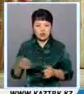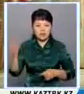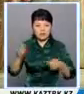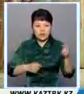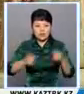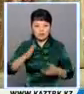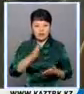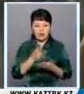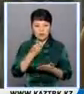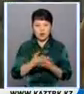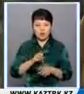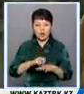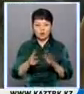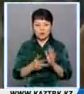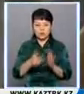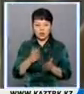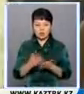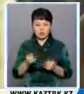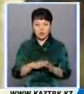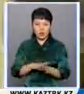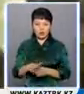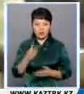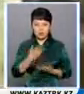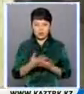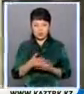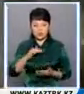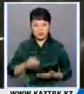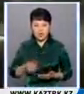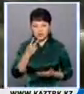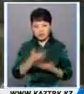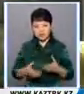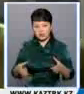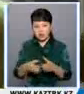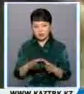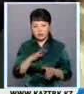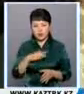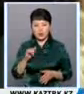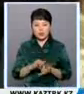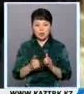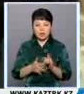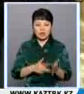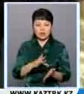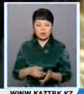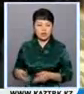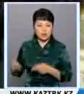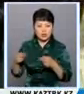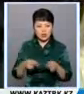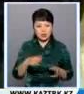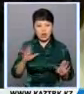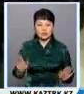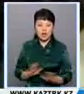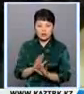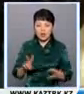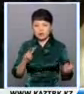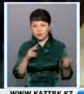аумағынан 18 өнер ұжымы мен бірнеше жеке орындаушылар жиналды. Тіпті бір өнер ұжымы Өскемен қаласынан келіпті. Бүгінгі мереке тек ән